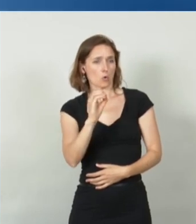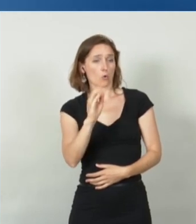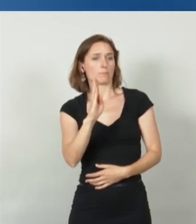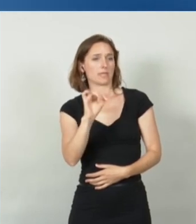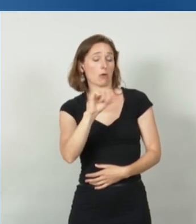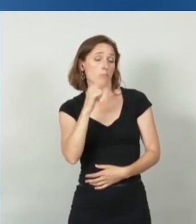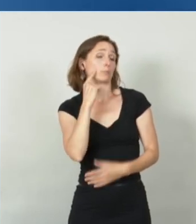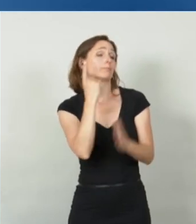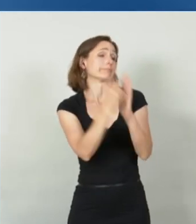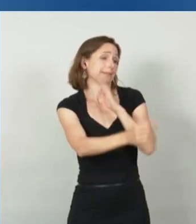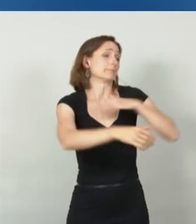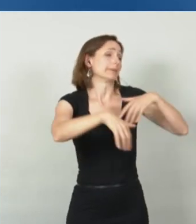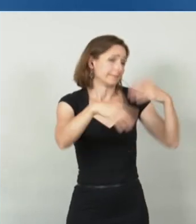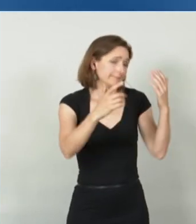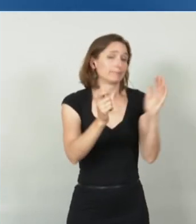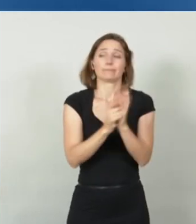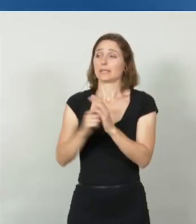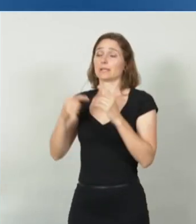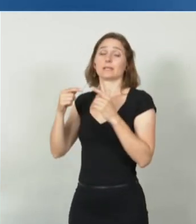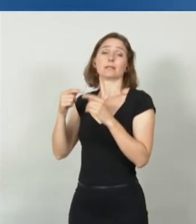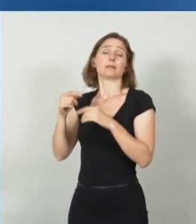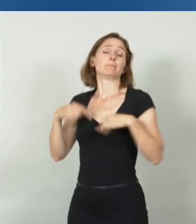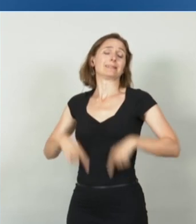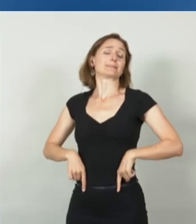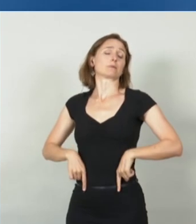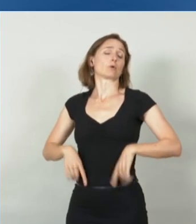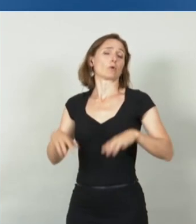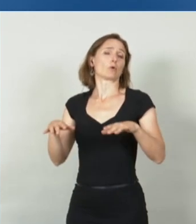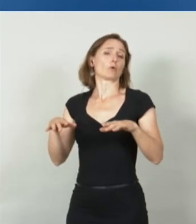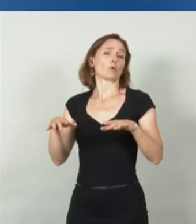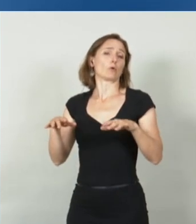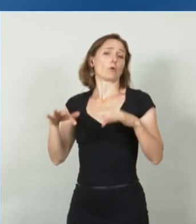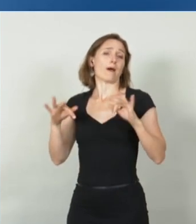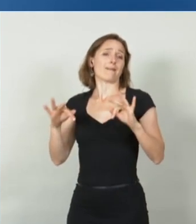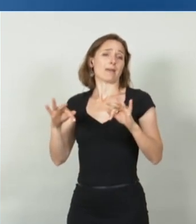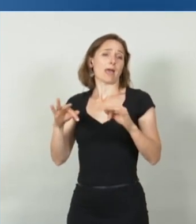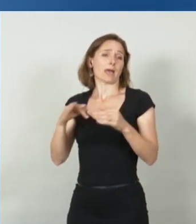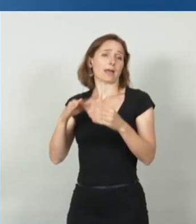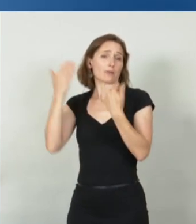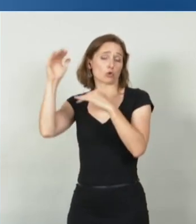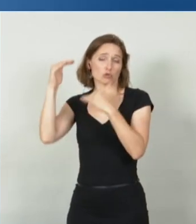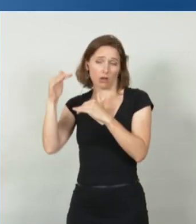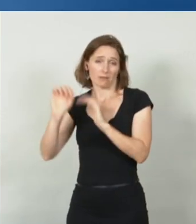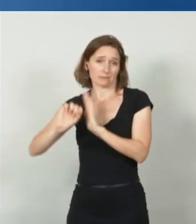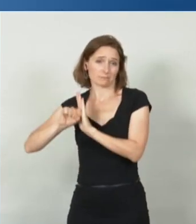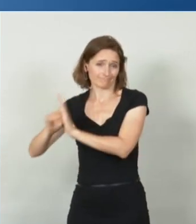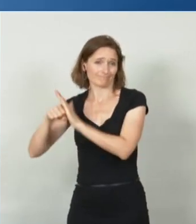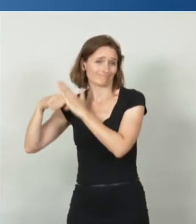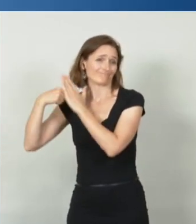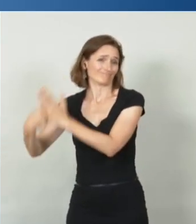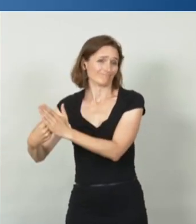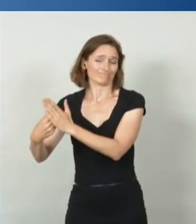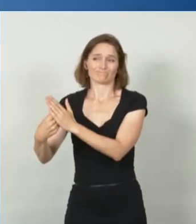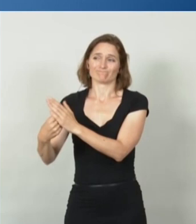a eu lors de la visite du ministre des Affaires étrangères de ministres d'extrême droite israélien il y a parfois de